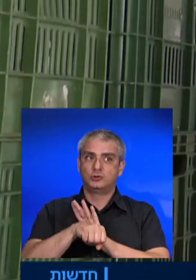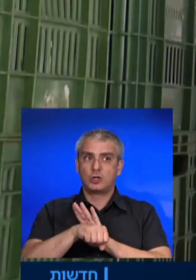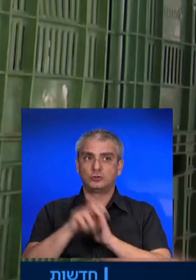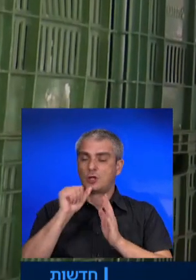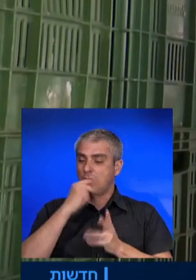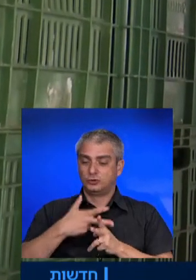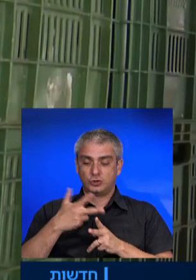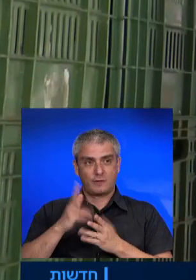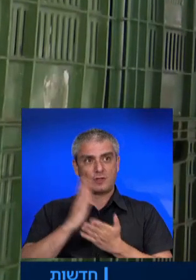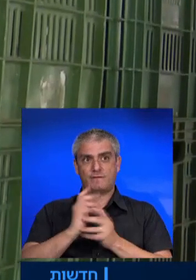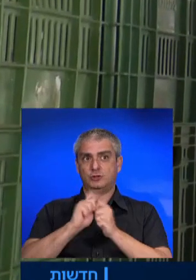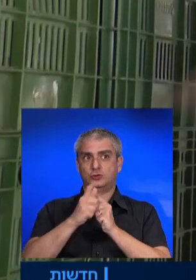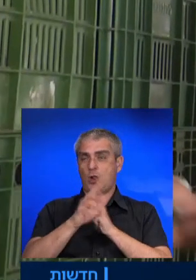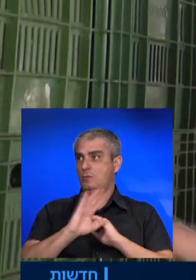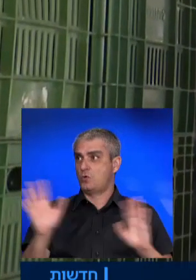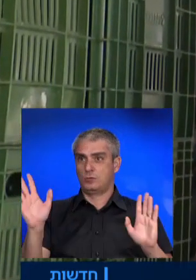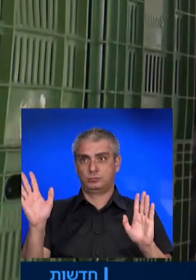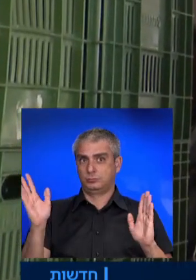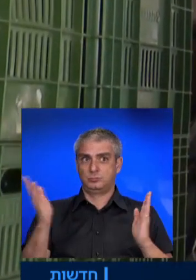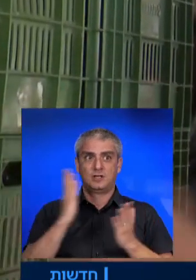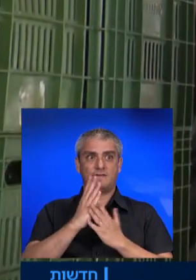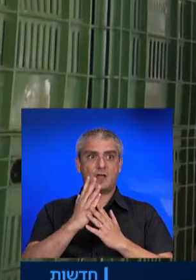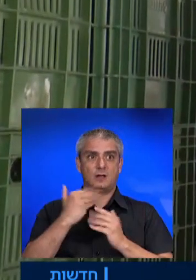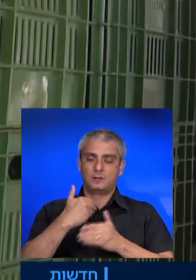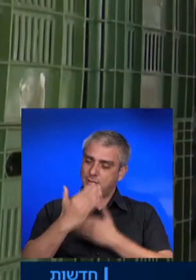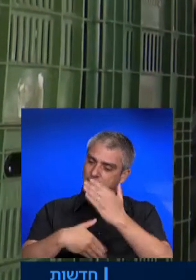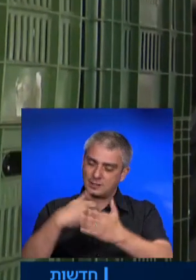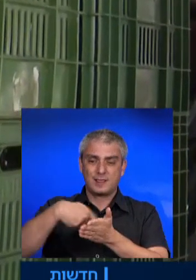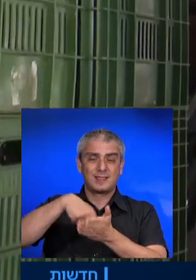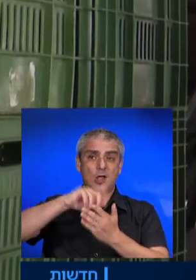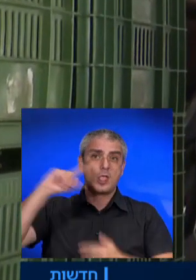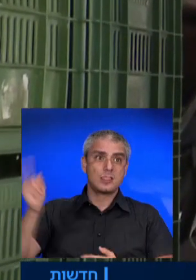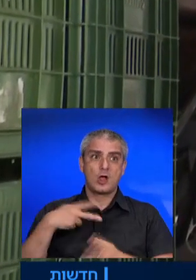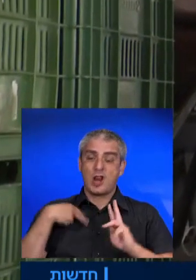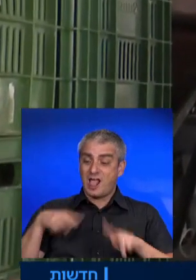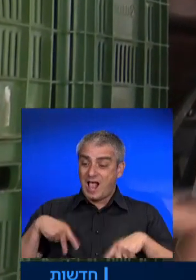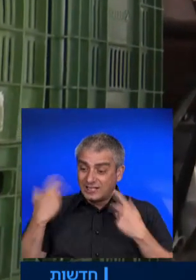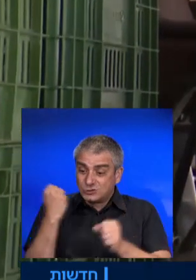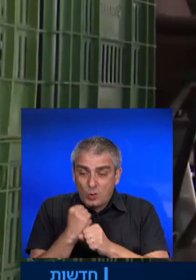השיטפונות כבר שולמו, כבר פרסנו קדימה, תוקן הכל, חזרנו לעבודה,